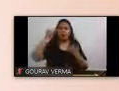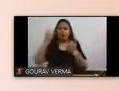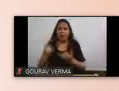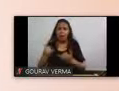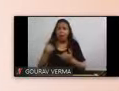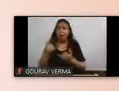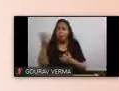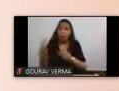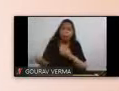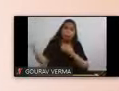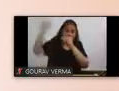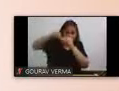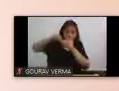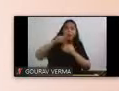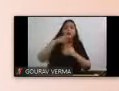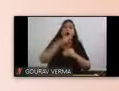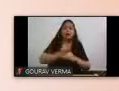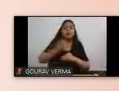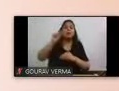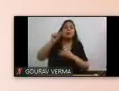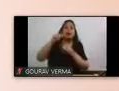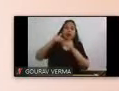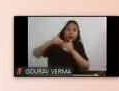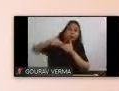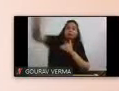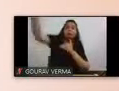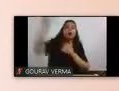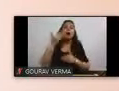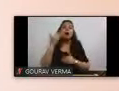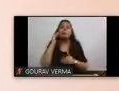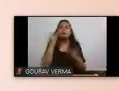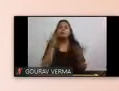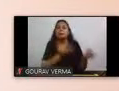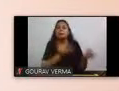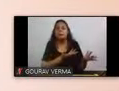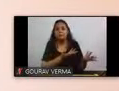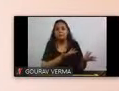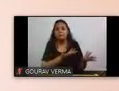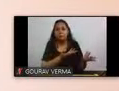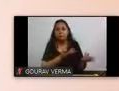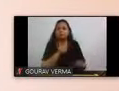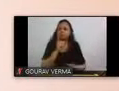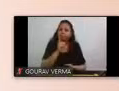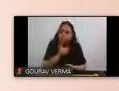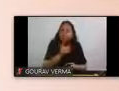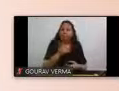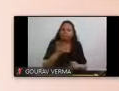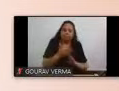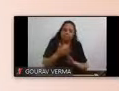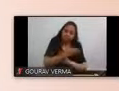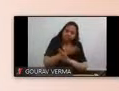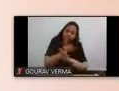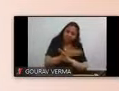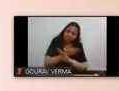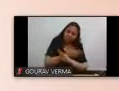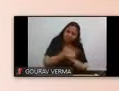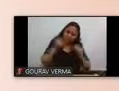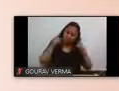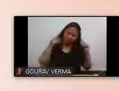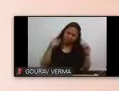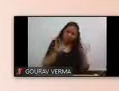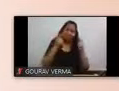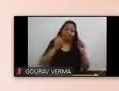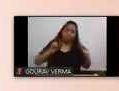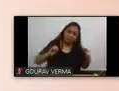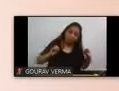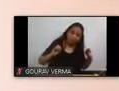age appropriate things? वो कैसे सीखेगा? इसीलिए हम जितना जल्दी शुरू करेंगे, so by the time he